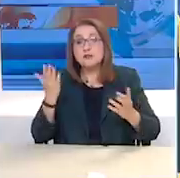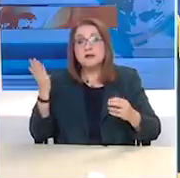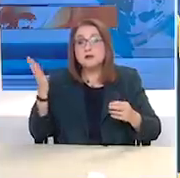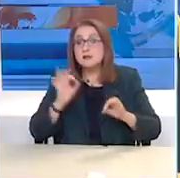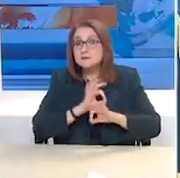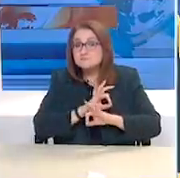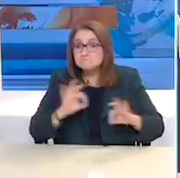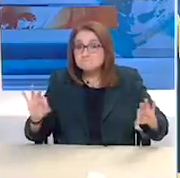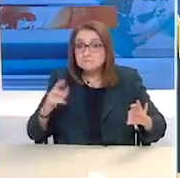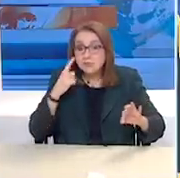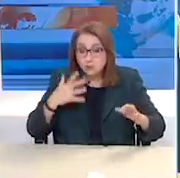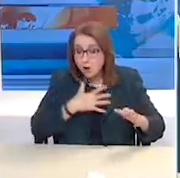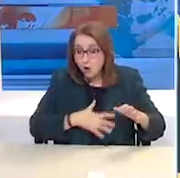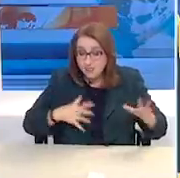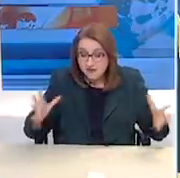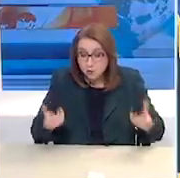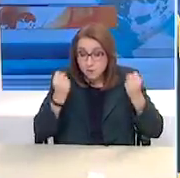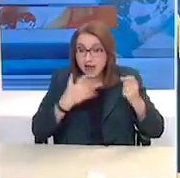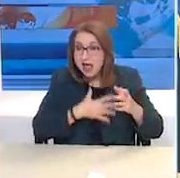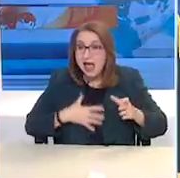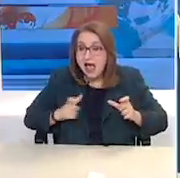τεχνικές αντισωμάτων.